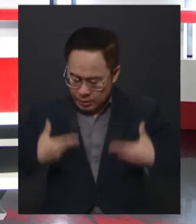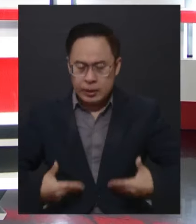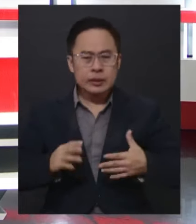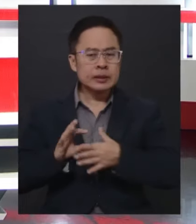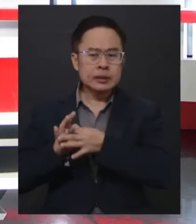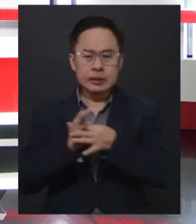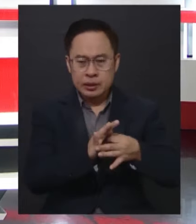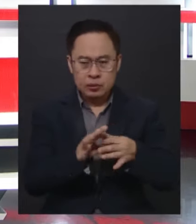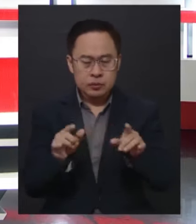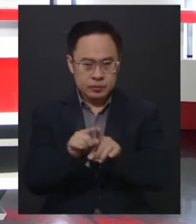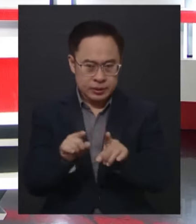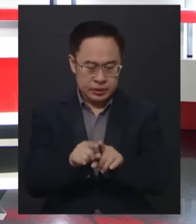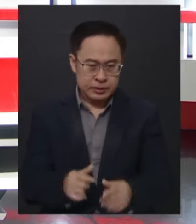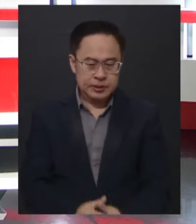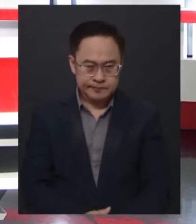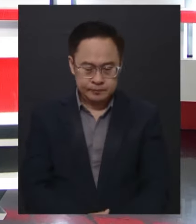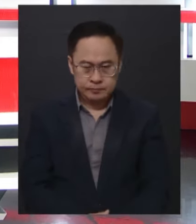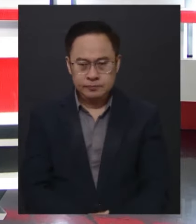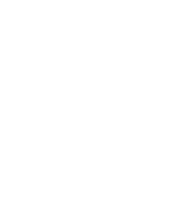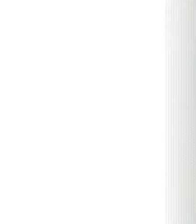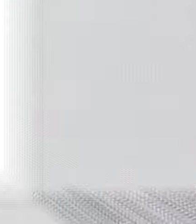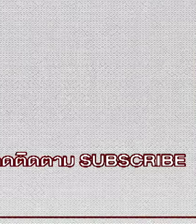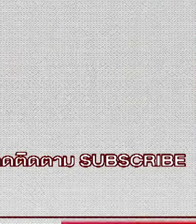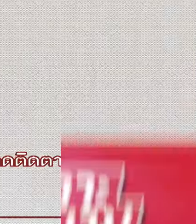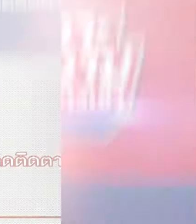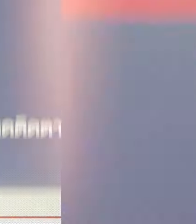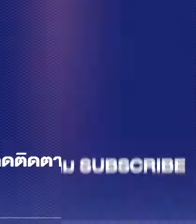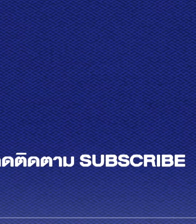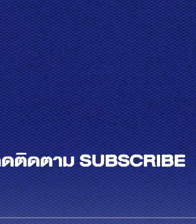นักกีฬารุ่นเก่าหลายคนอยู่ในการแข่งขันนะ